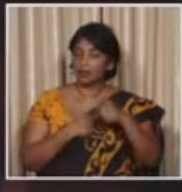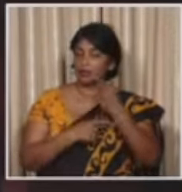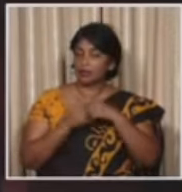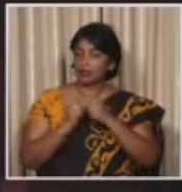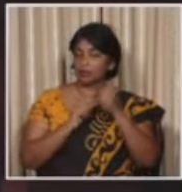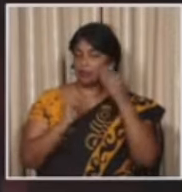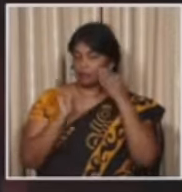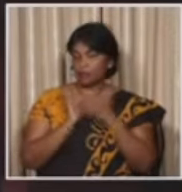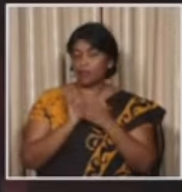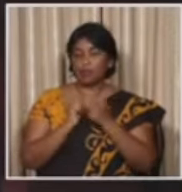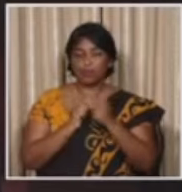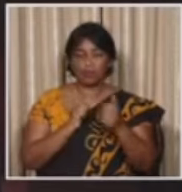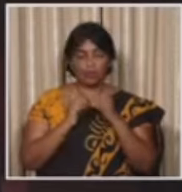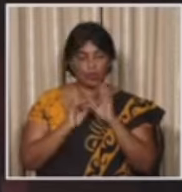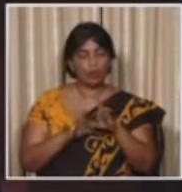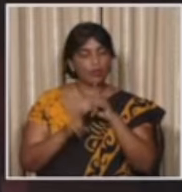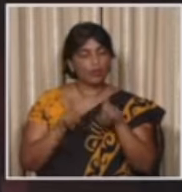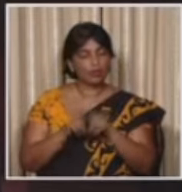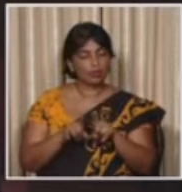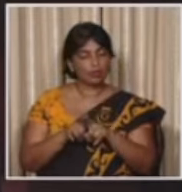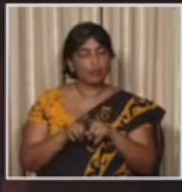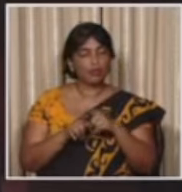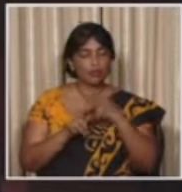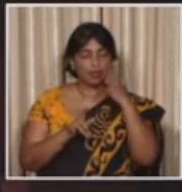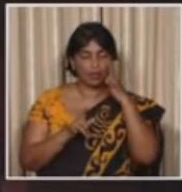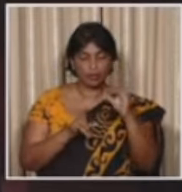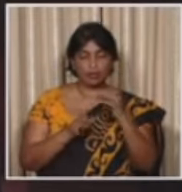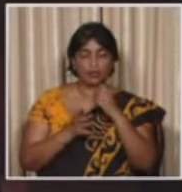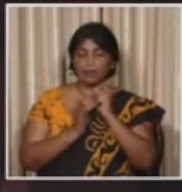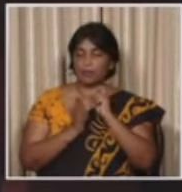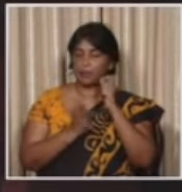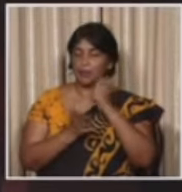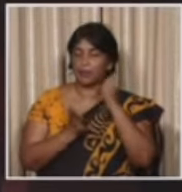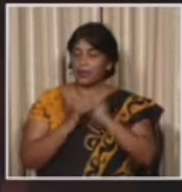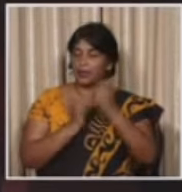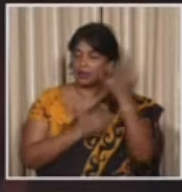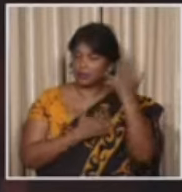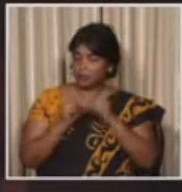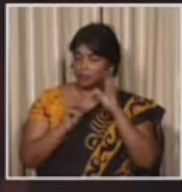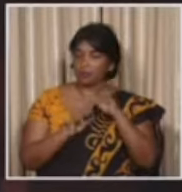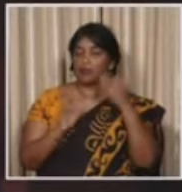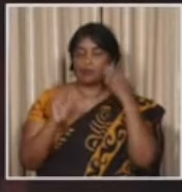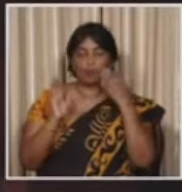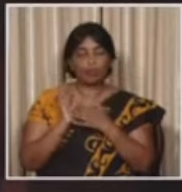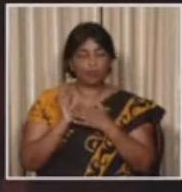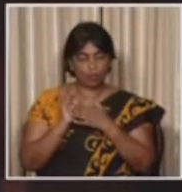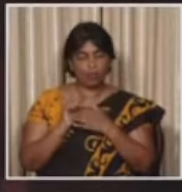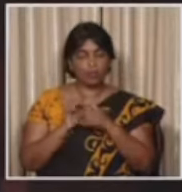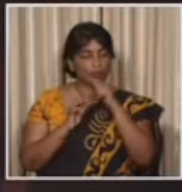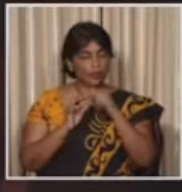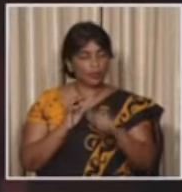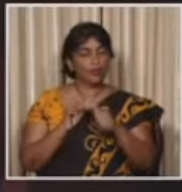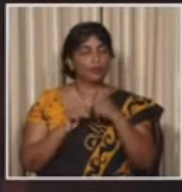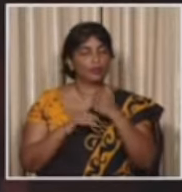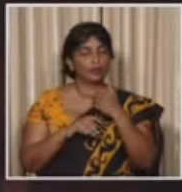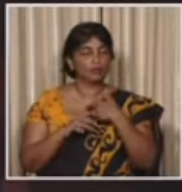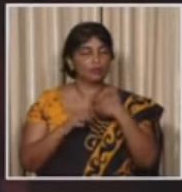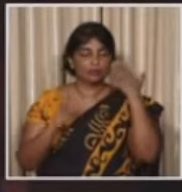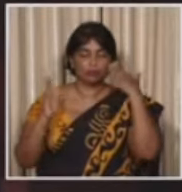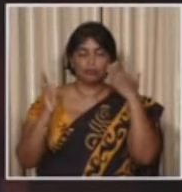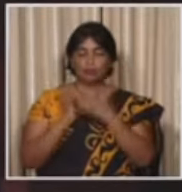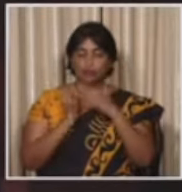ක්‍රියාවලියක් සිදු කරන්නේද? එසේ නොමැතිනම් ලබාගත් ණය හෝ ඉන් කොටසක් හෝ කපා හැරීම පිළිබඳ අනිවාර්යයෙන්ම අවධානය යොමු කරන්නට